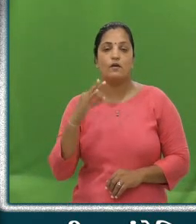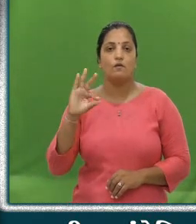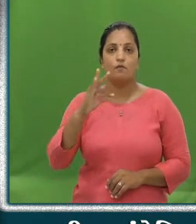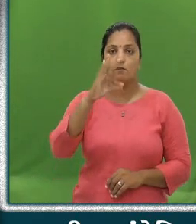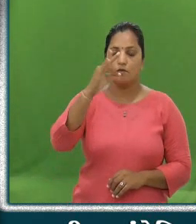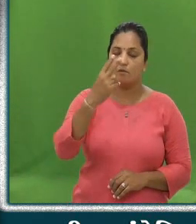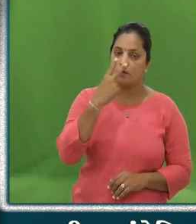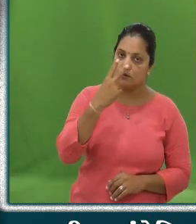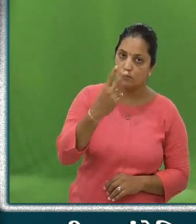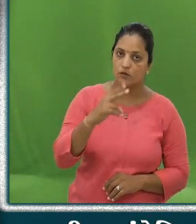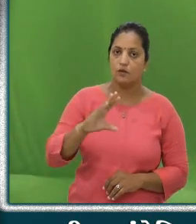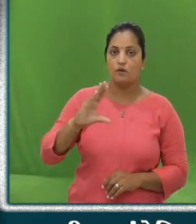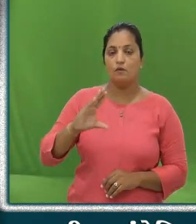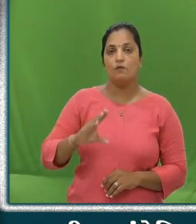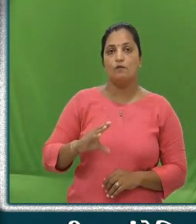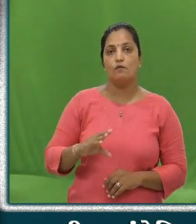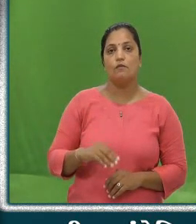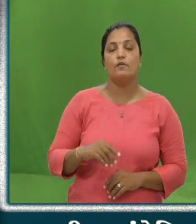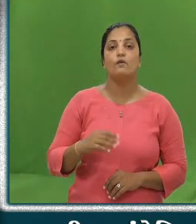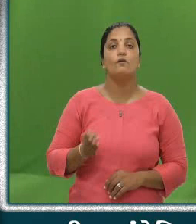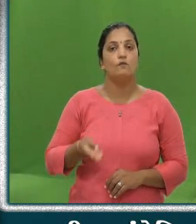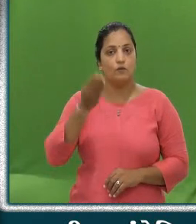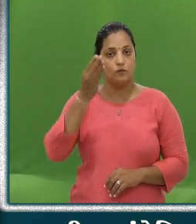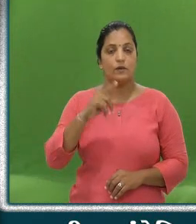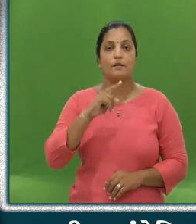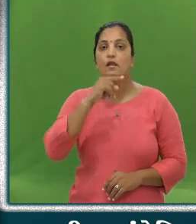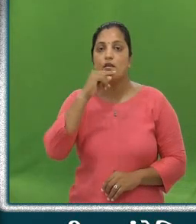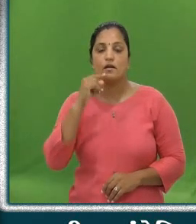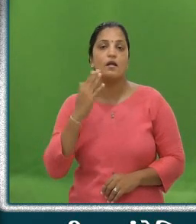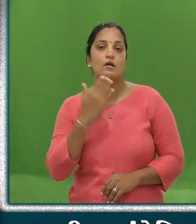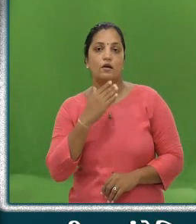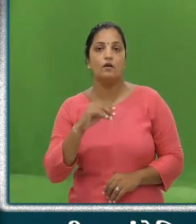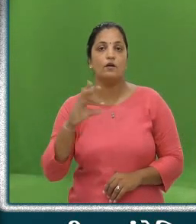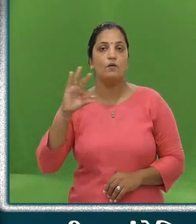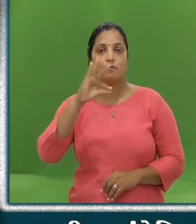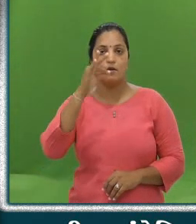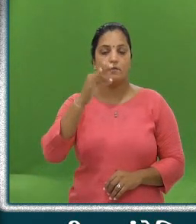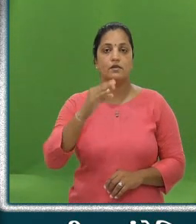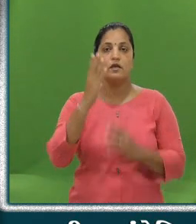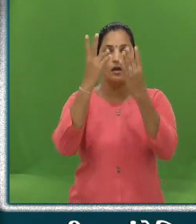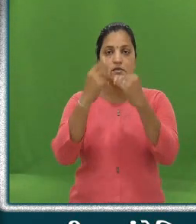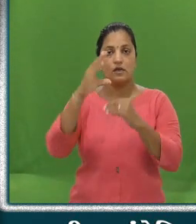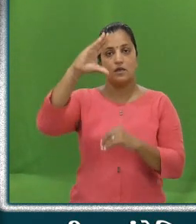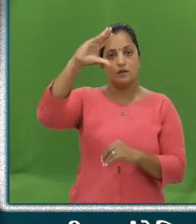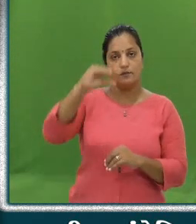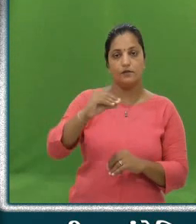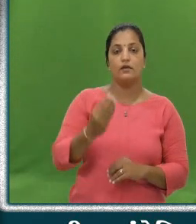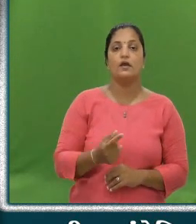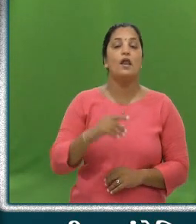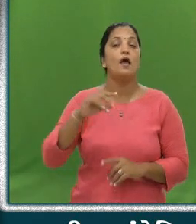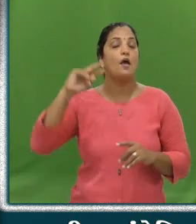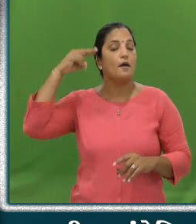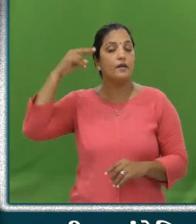ભમરાની સંખ્યા ક્રમશઃ વધતી જાય છે અને જે કહેવામાં આવે છે લાલ રંગના ભમરાની સંખ્યા જે કહેવામાં આવે